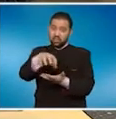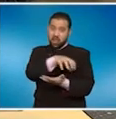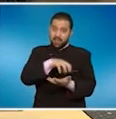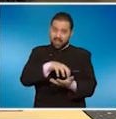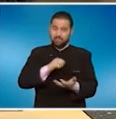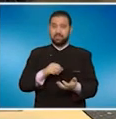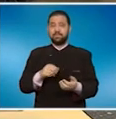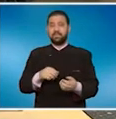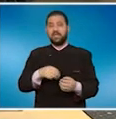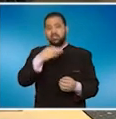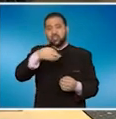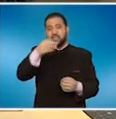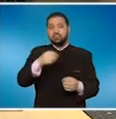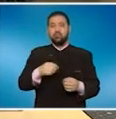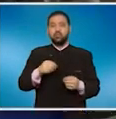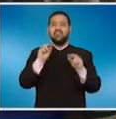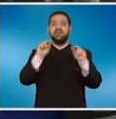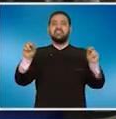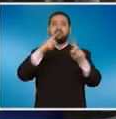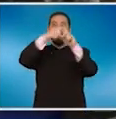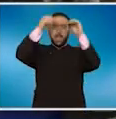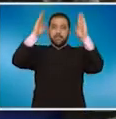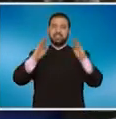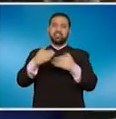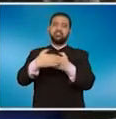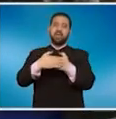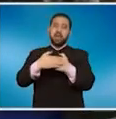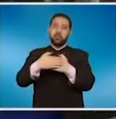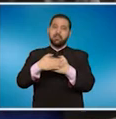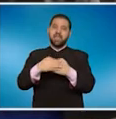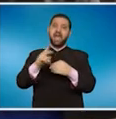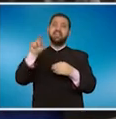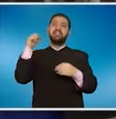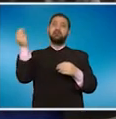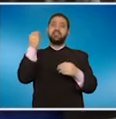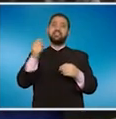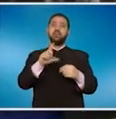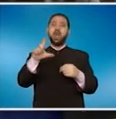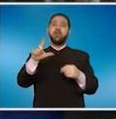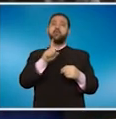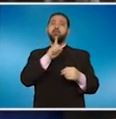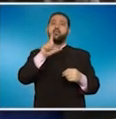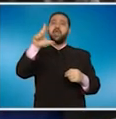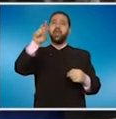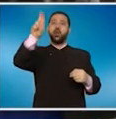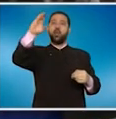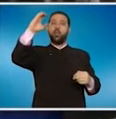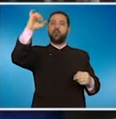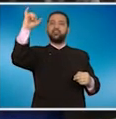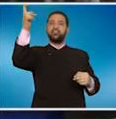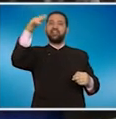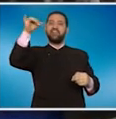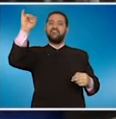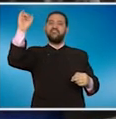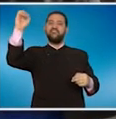și Scriptura ne spune că, de fapt, o ceată din aceasta, cea mai apropiată de Dumnezeu, a lui Lucifer, a căzut datorită mândriei. Puterii de